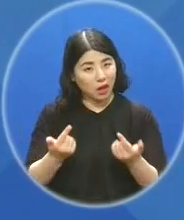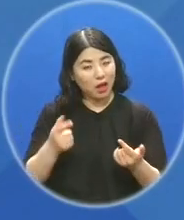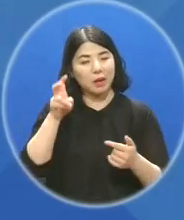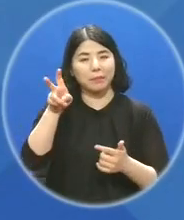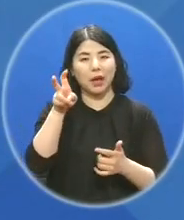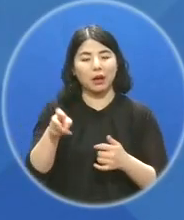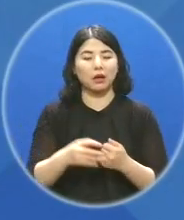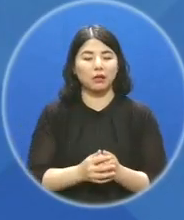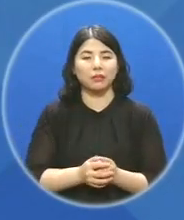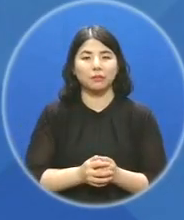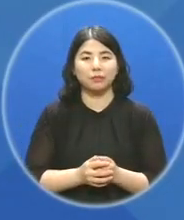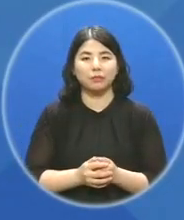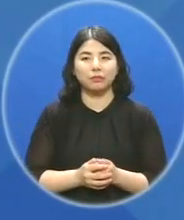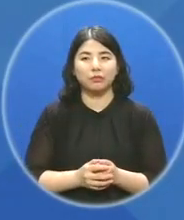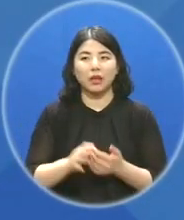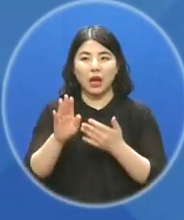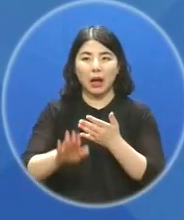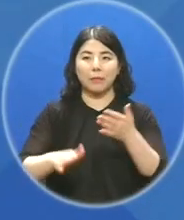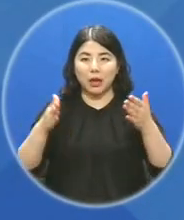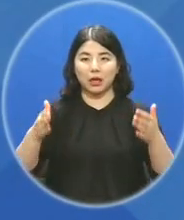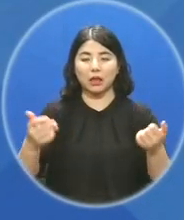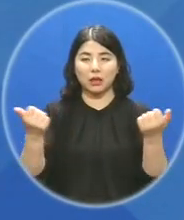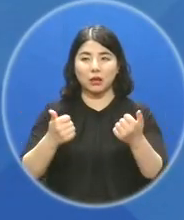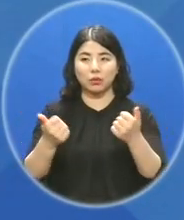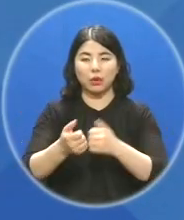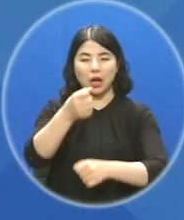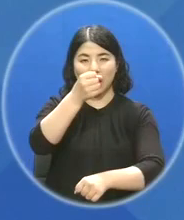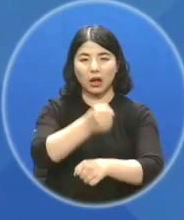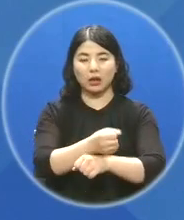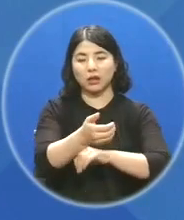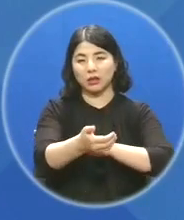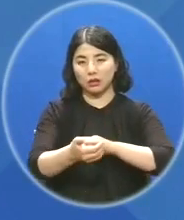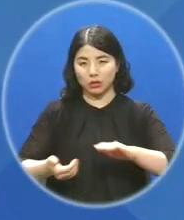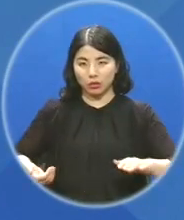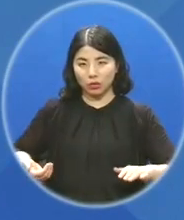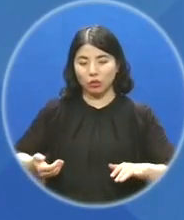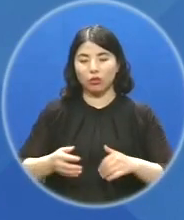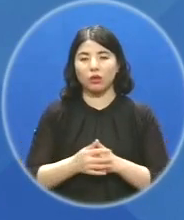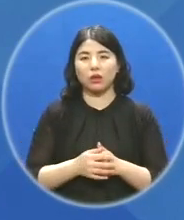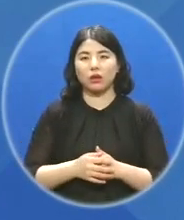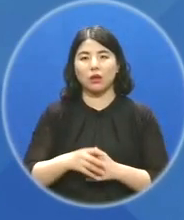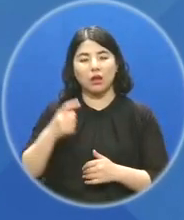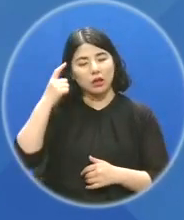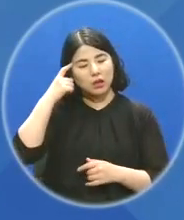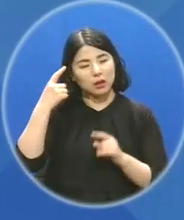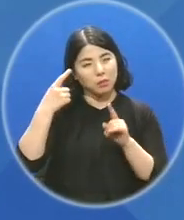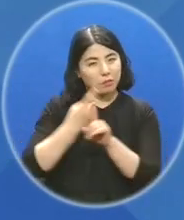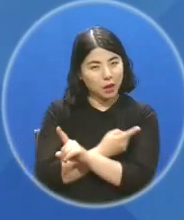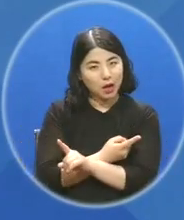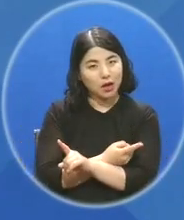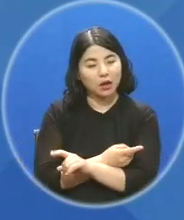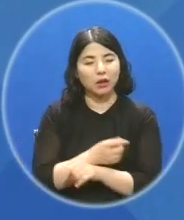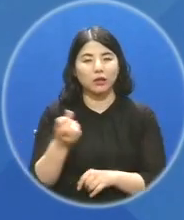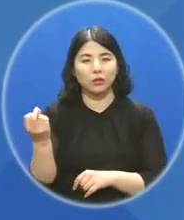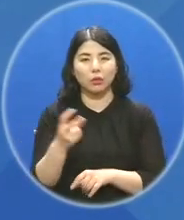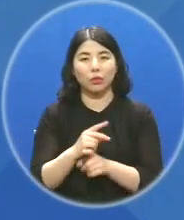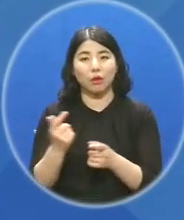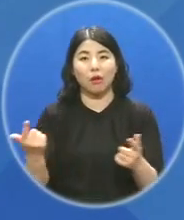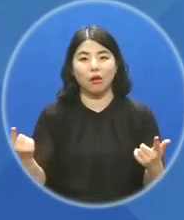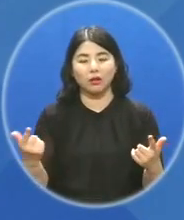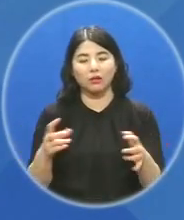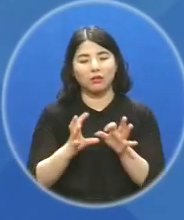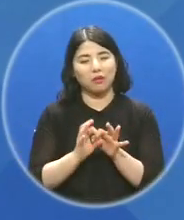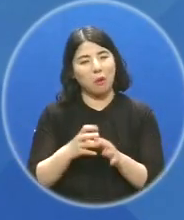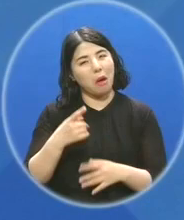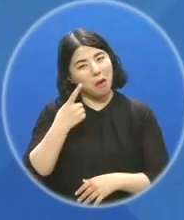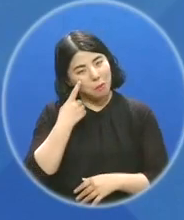그래서 하반기 의회가 하기 전에 한번 좀 발상의 전환이라고 할까요? 네. 뭐 이렇게 해서 한번